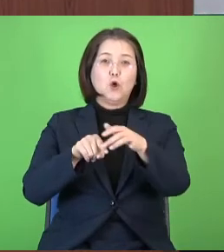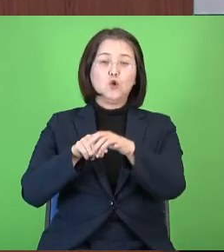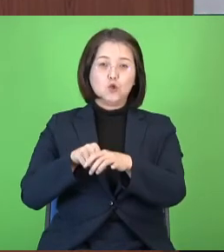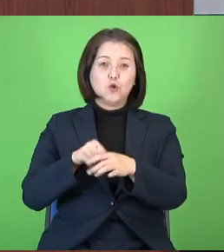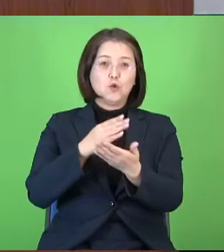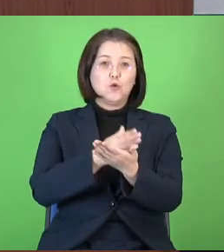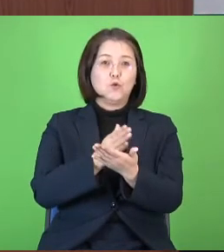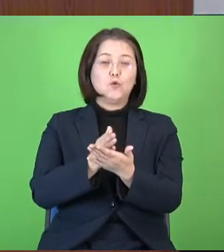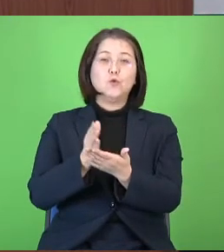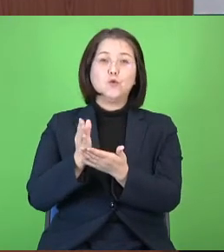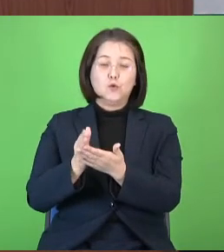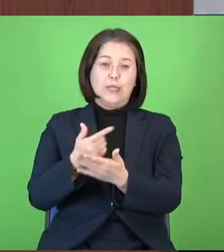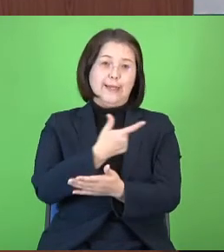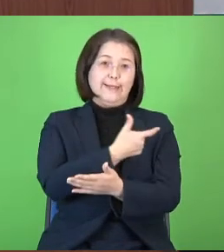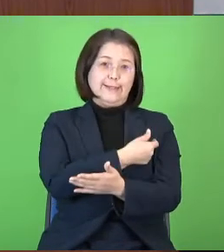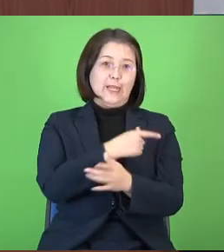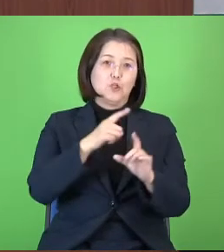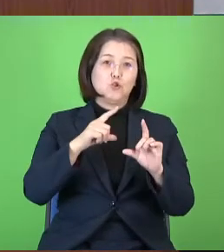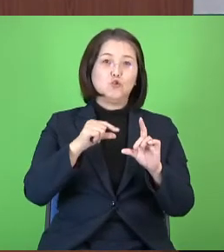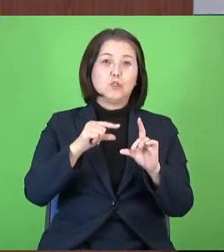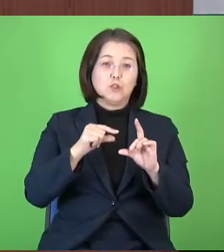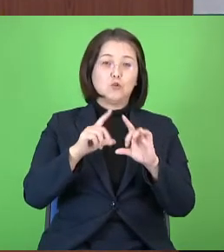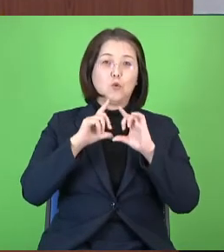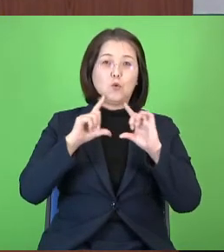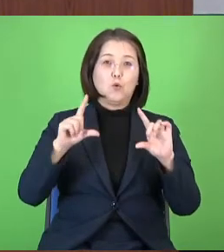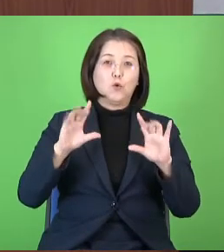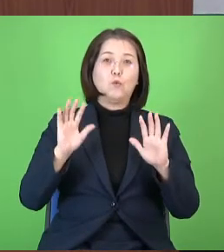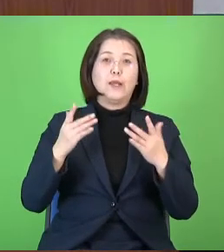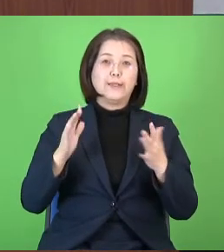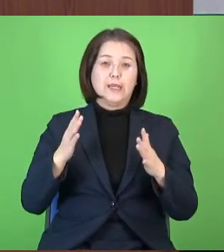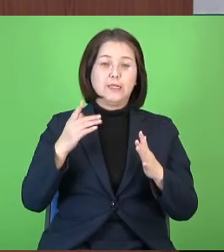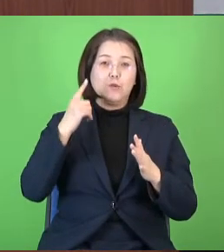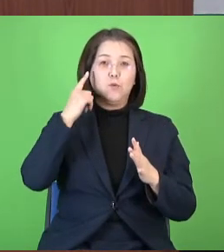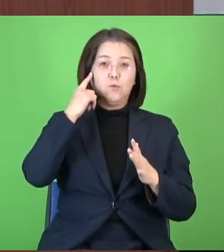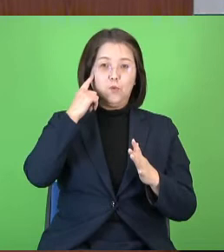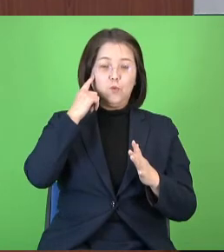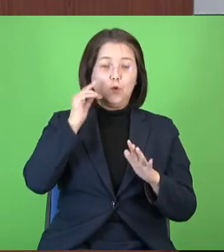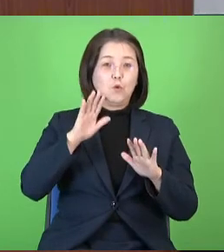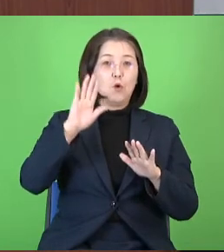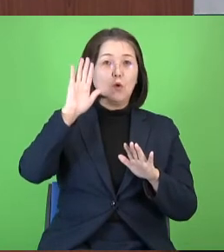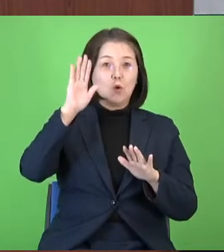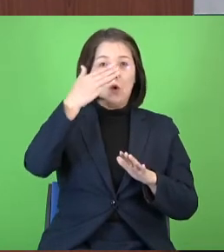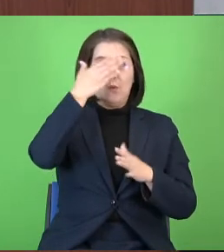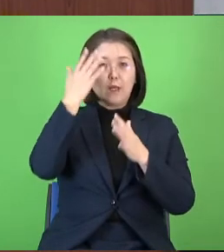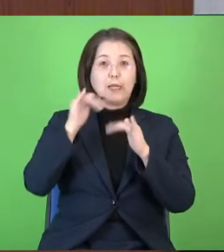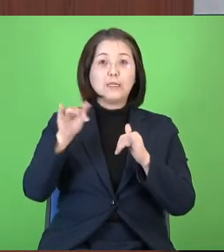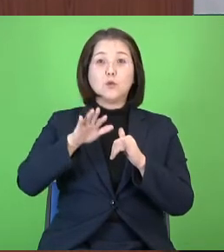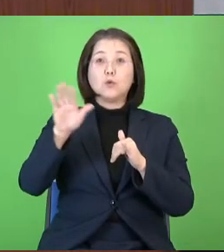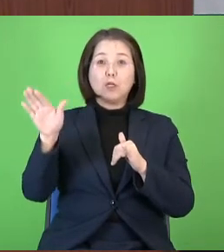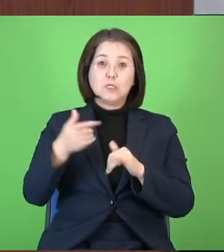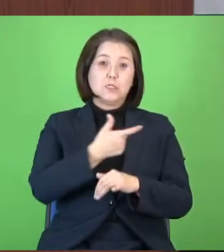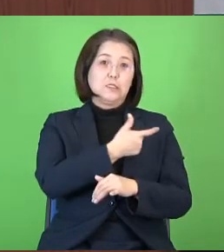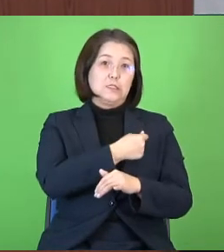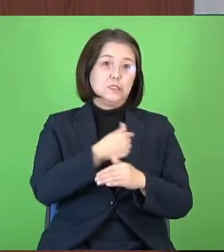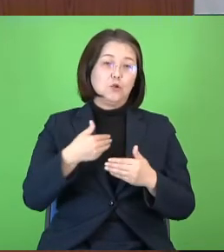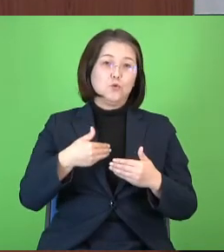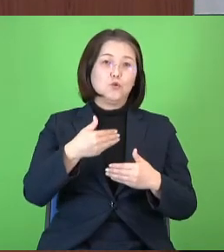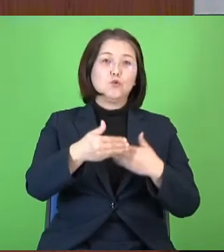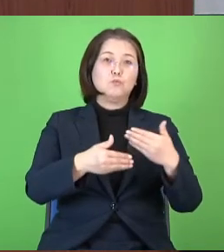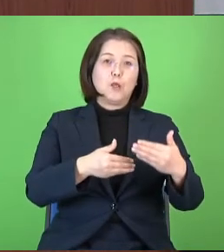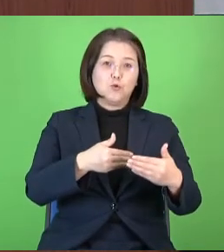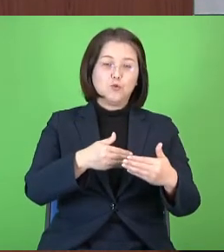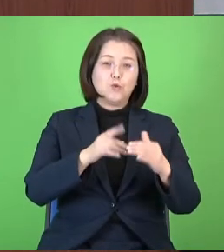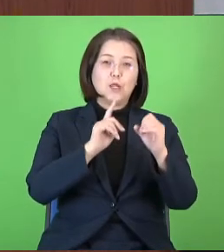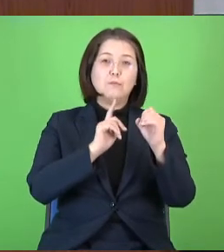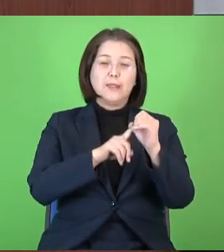ところで少しさんもあるというようなお話があったと思うんですけれどもまああのい負けないあの富山県の方ではあの